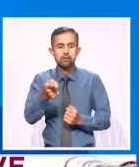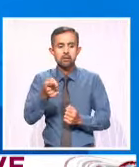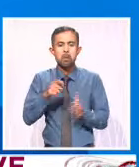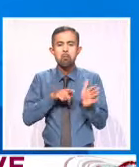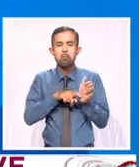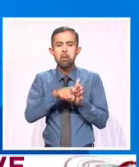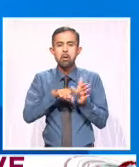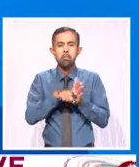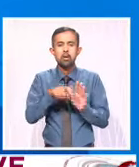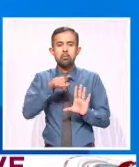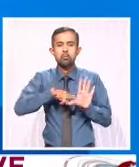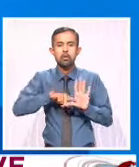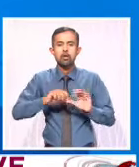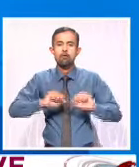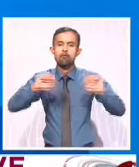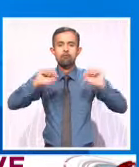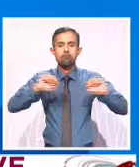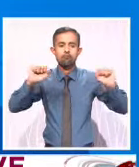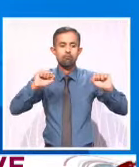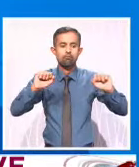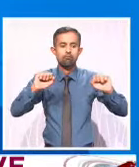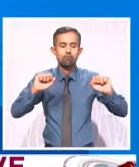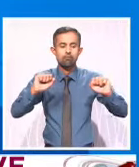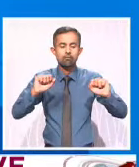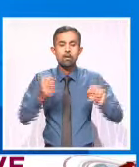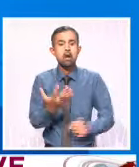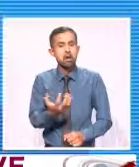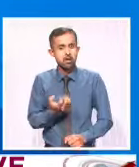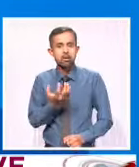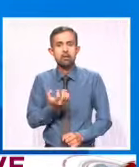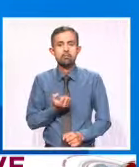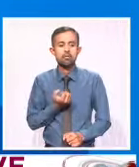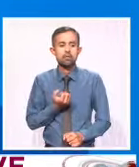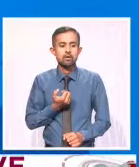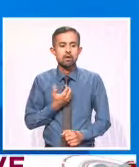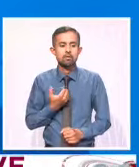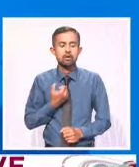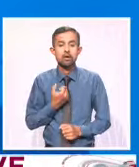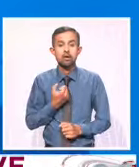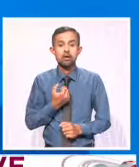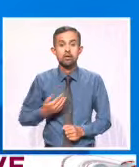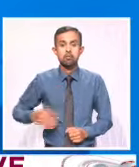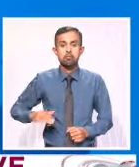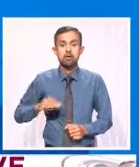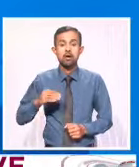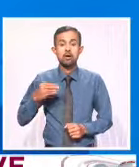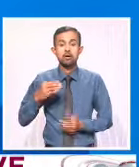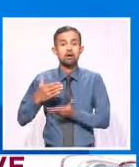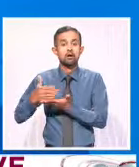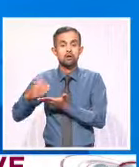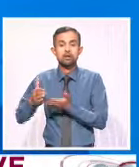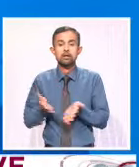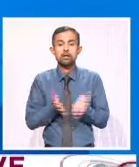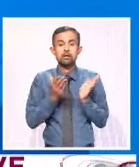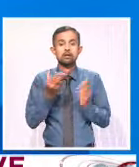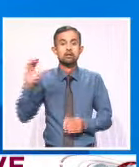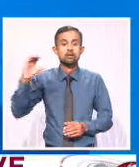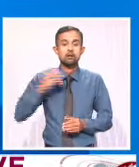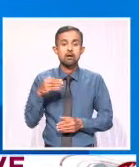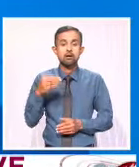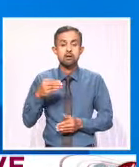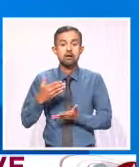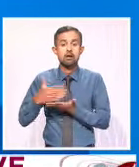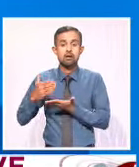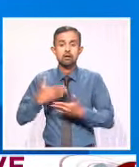පරණ පුරුද්දනුව වැඩවර්ජනයක් කිරීමෙන් තමයි මොනවාරි ලැබෙන්නේ කියලා. අපි ගත්තු බංගලාදේශ ණය ගෙවන ගම, අපි ඉන්දියාවෙන් ගත්තු ණය